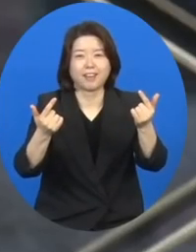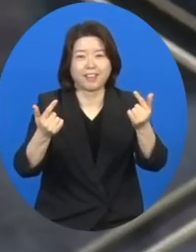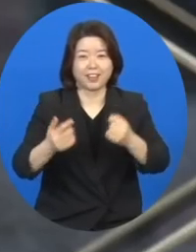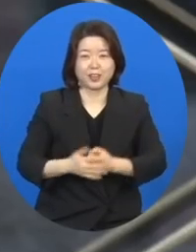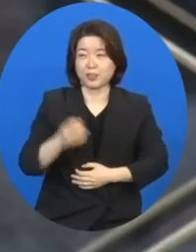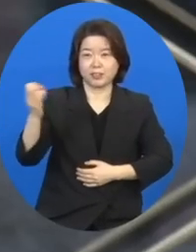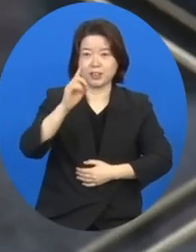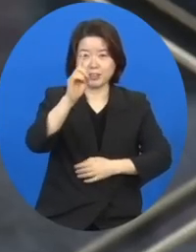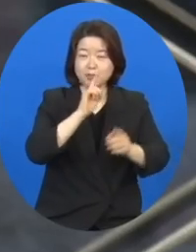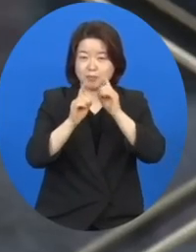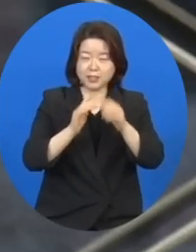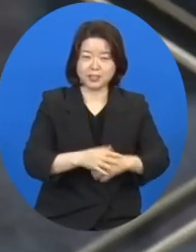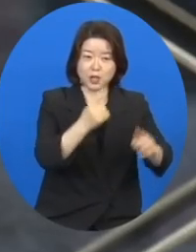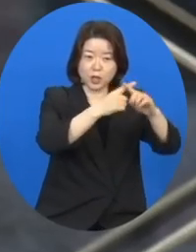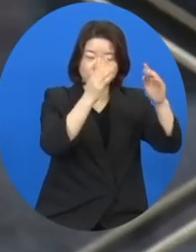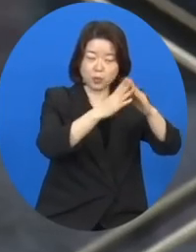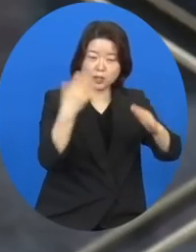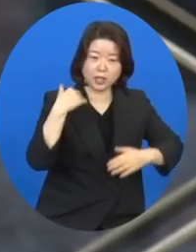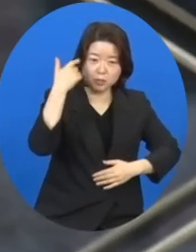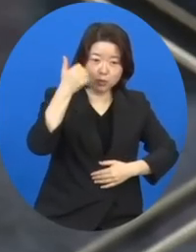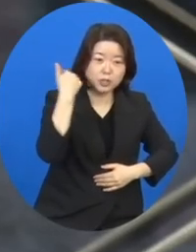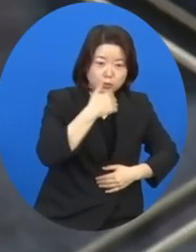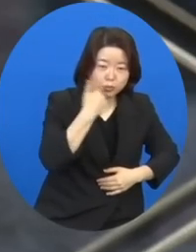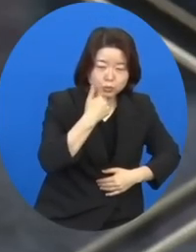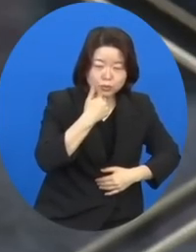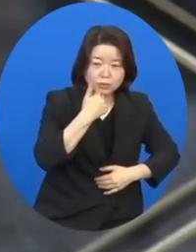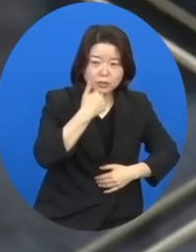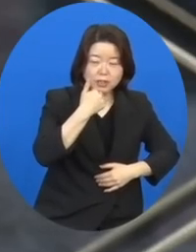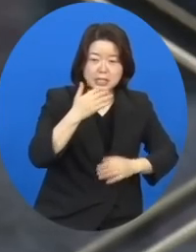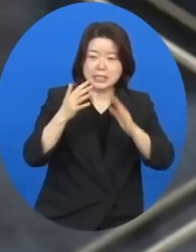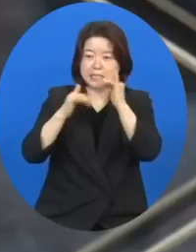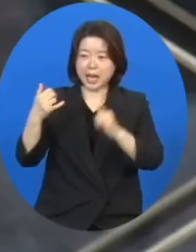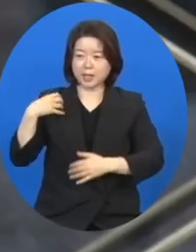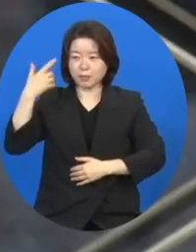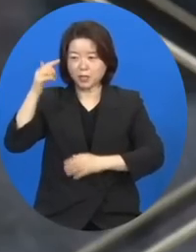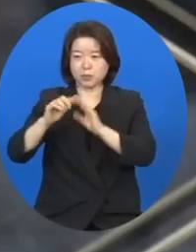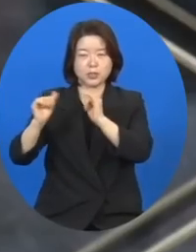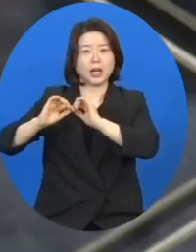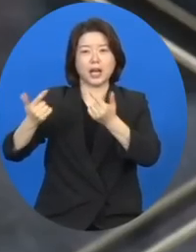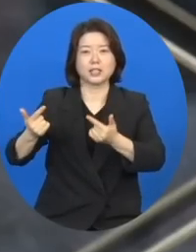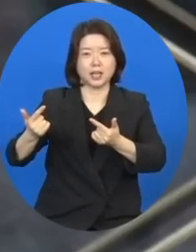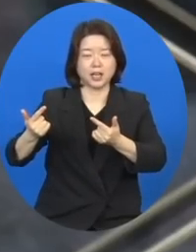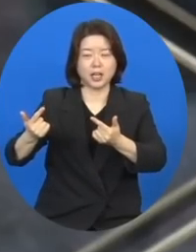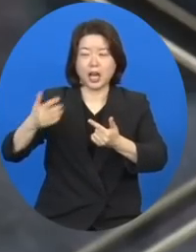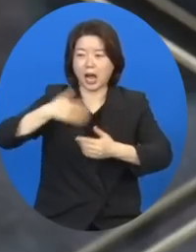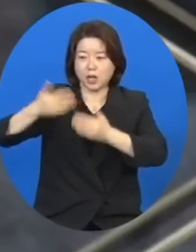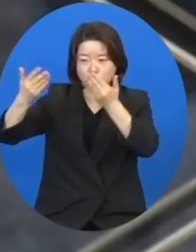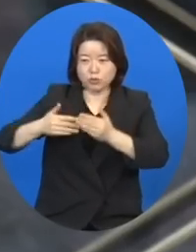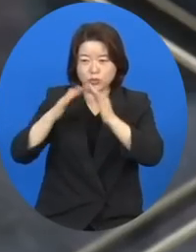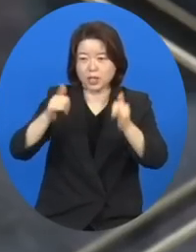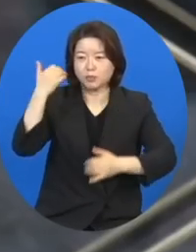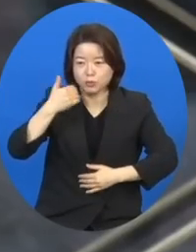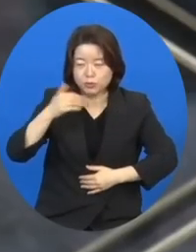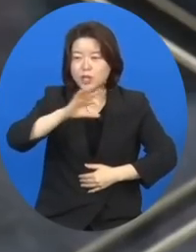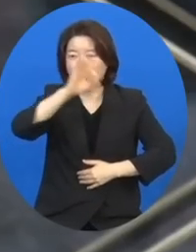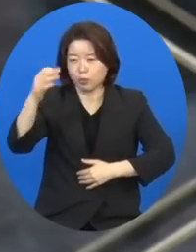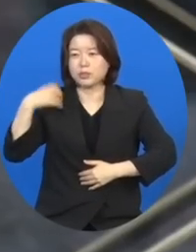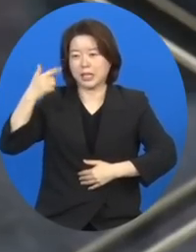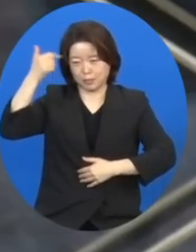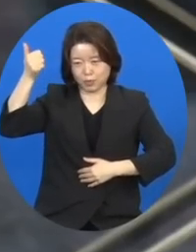다시 한번 말씀드릴까요? 교회 담임 목사는 담임 목사가 아니라는 것을 알려주신 담임 목사님이 유기성 담임 목사님이십니다.